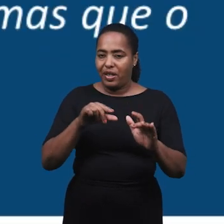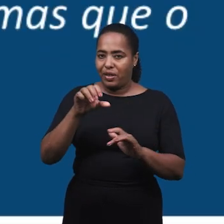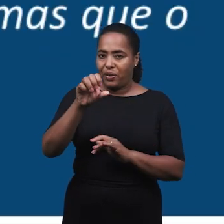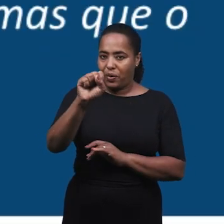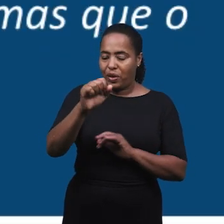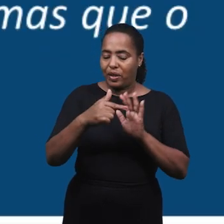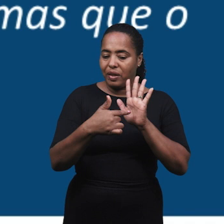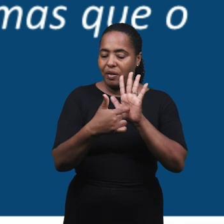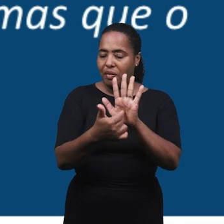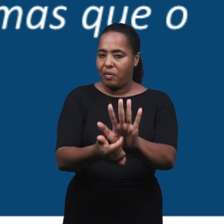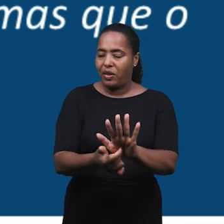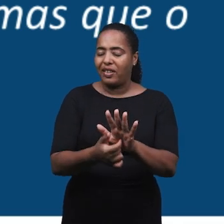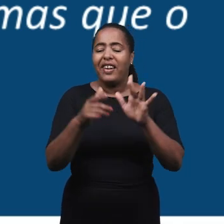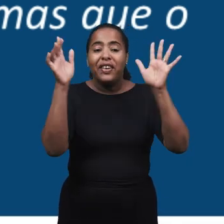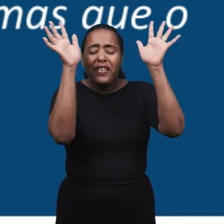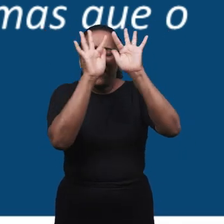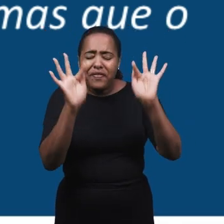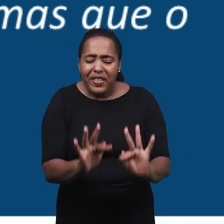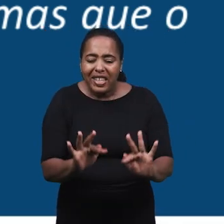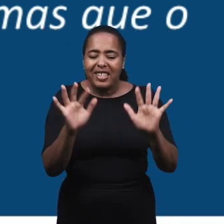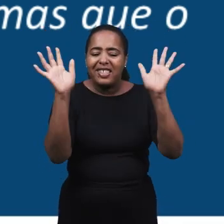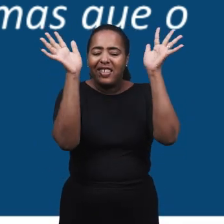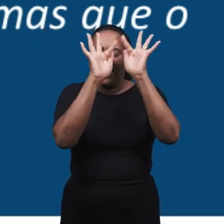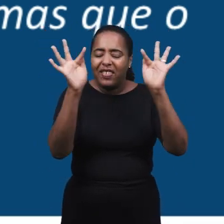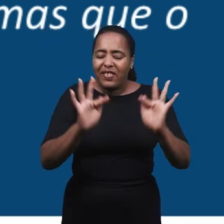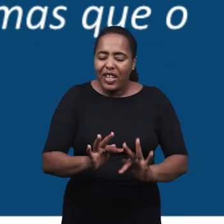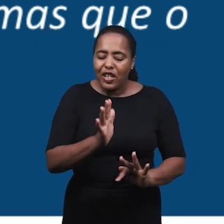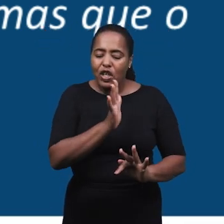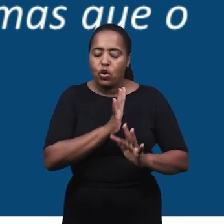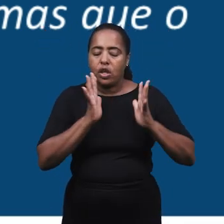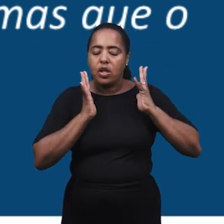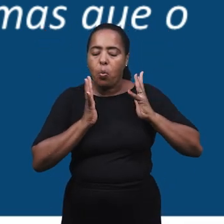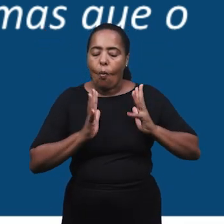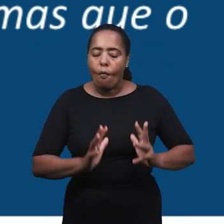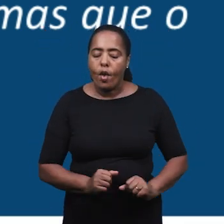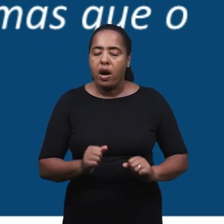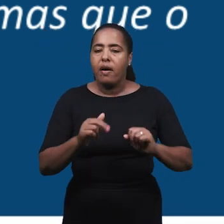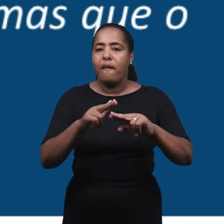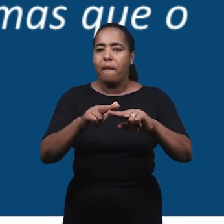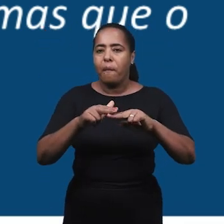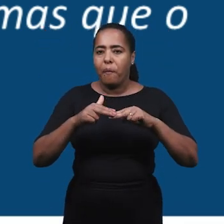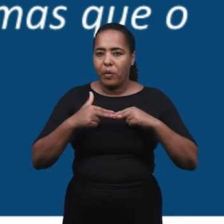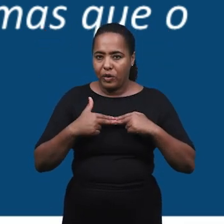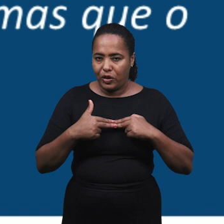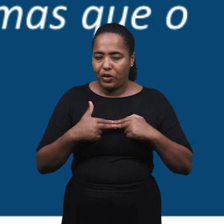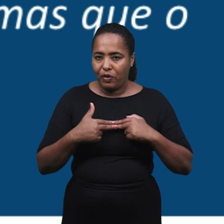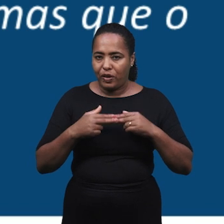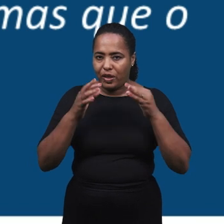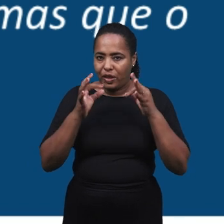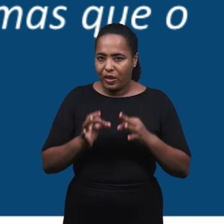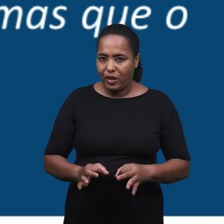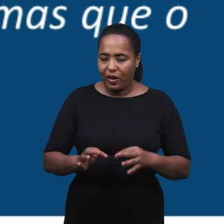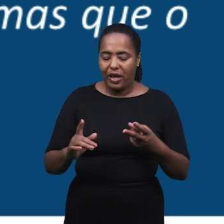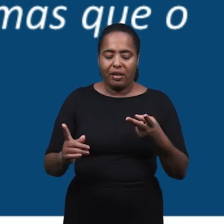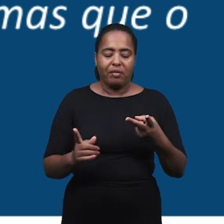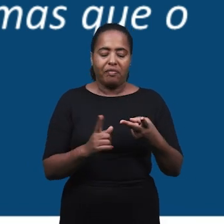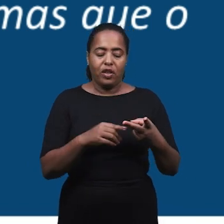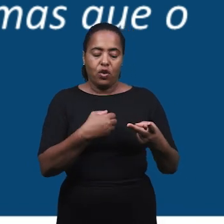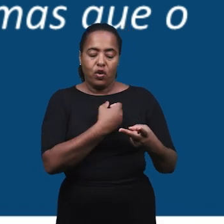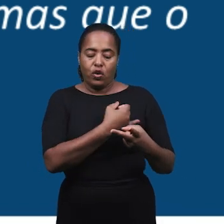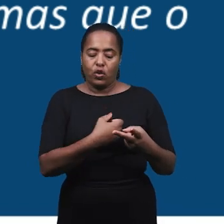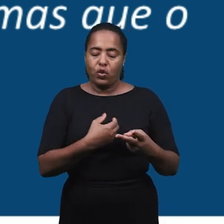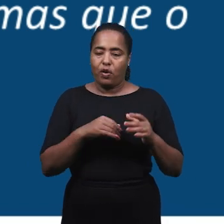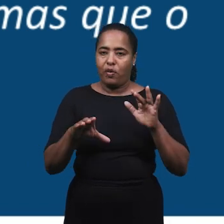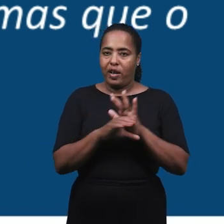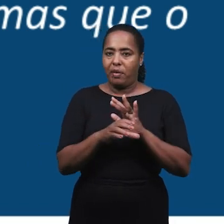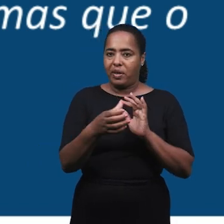5 verset 8 qui dit Bienheureux les purs de cœur, car ils verront Dieu. Et aussi le